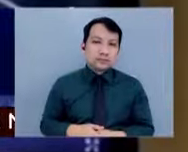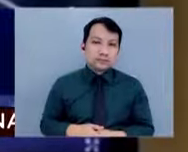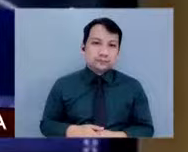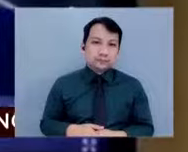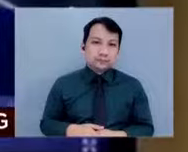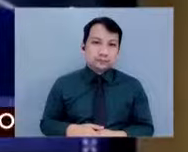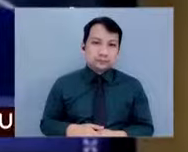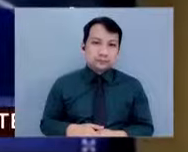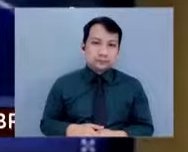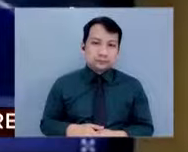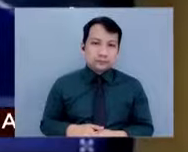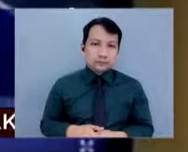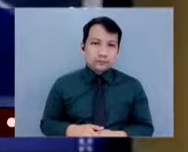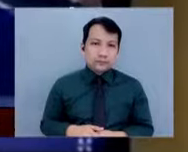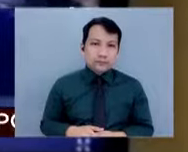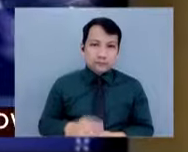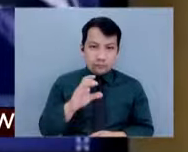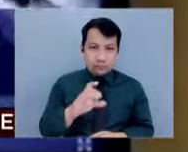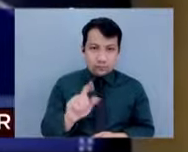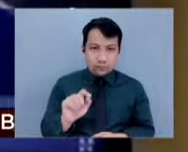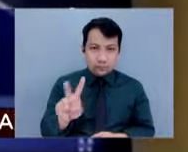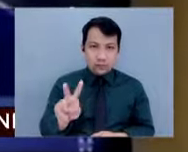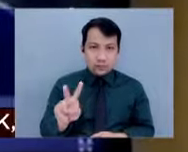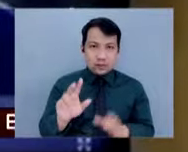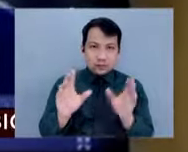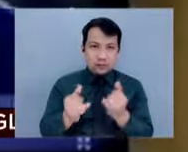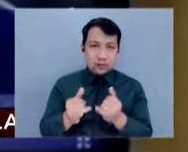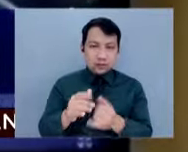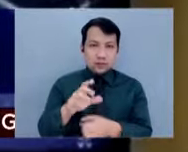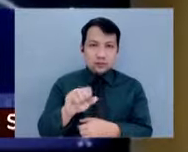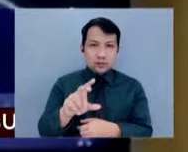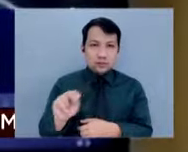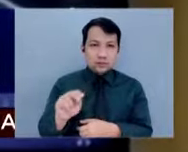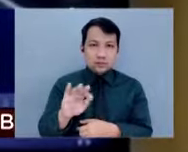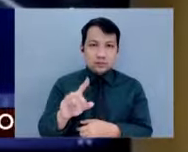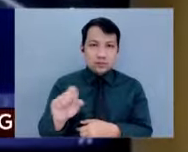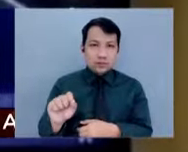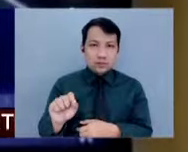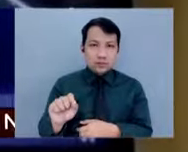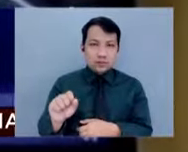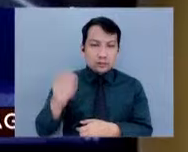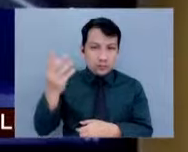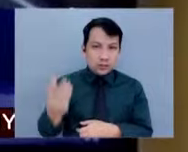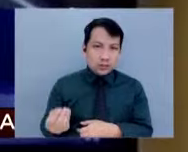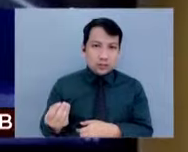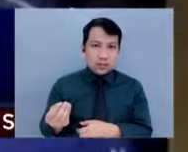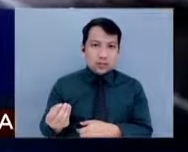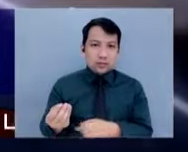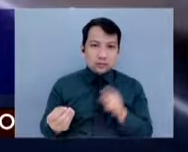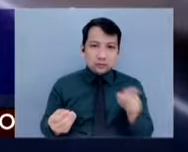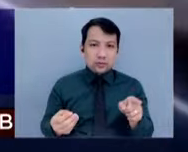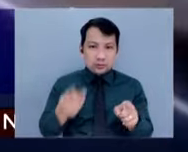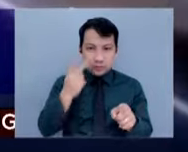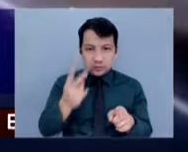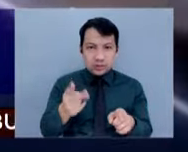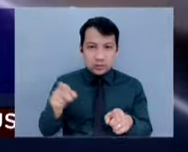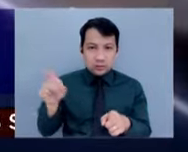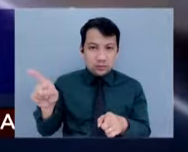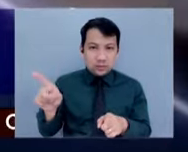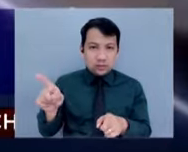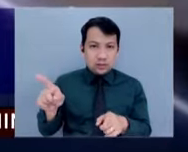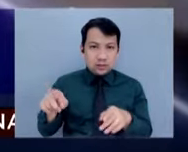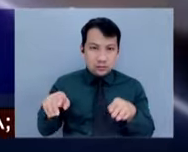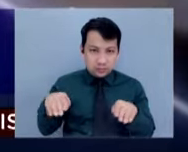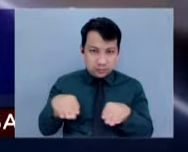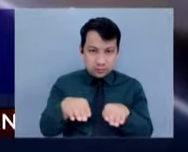Sa kuha ng CCTV na ito sa barangay San Felipe sa Padre Garcia, Batangas, makikita ang isang multicab na dumidikit sa katabi nitong